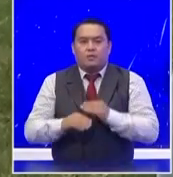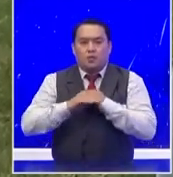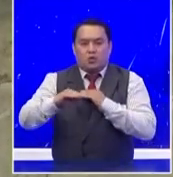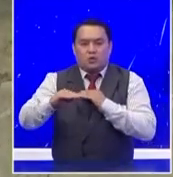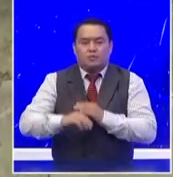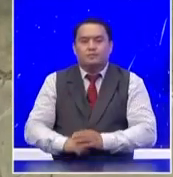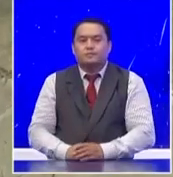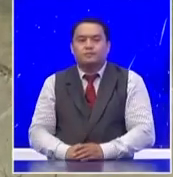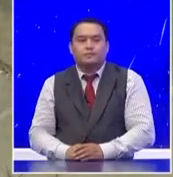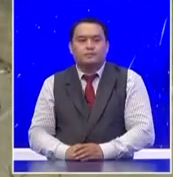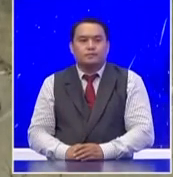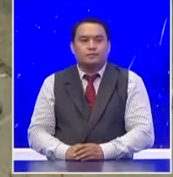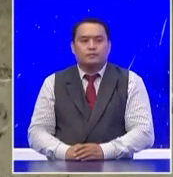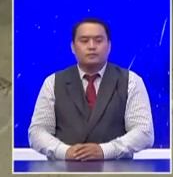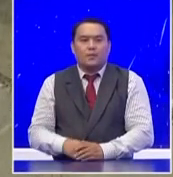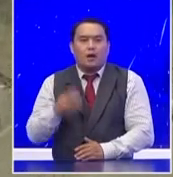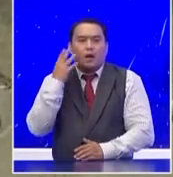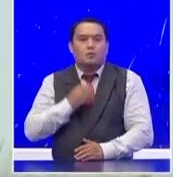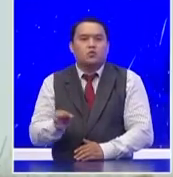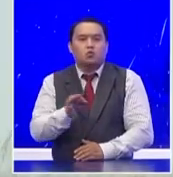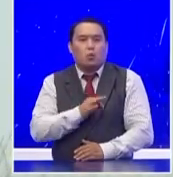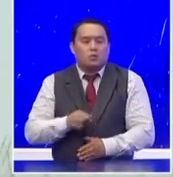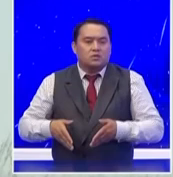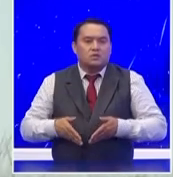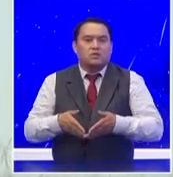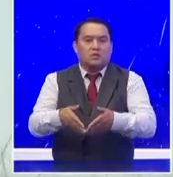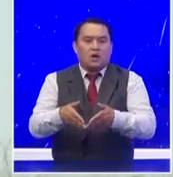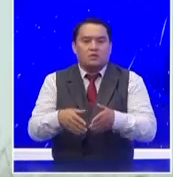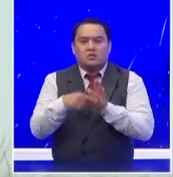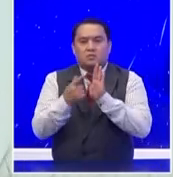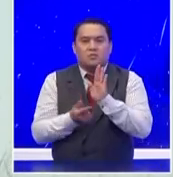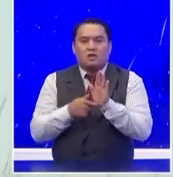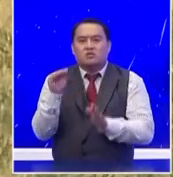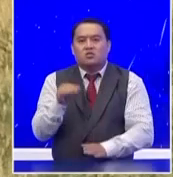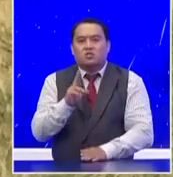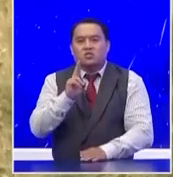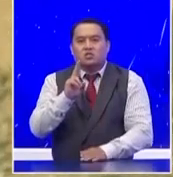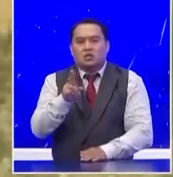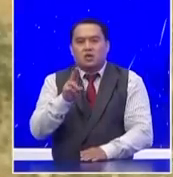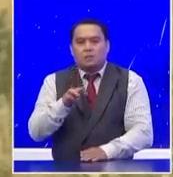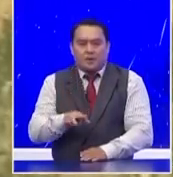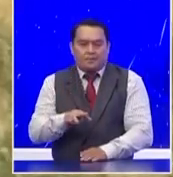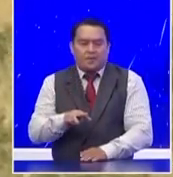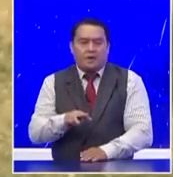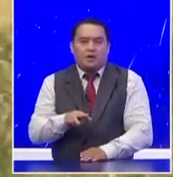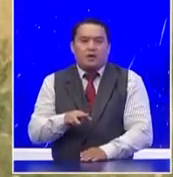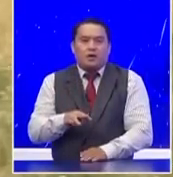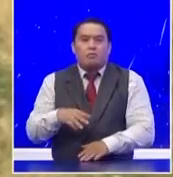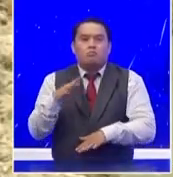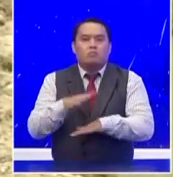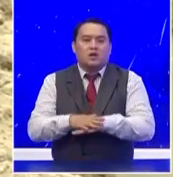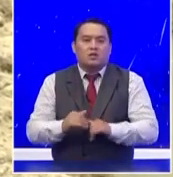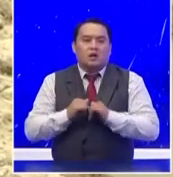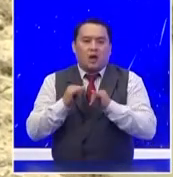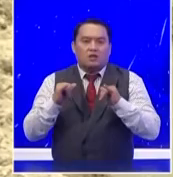сельскохозяйственных угодий. В целом, в Алматинской области общая протяженность ирригационных сетей составляет 17 тысяч километров. С прошлого года за счет средств Исламского банка